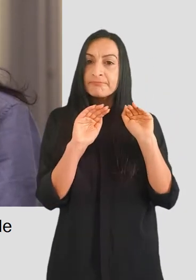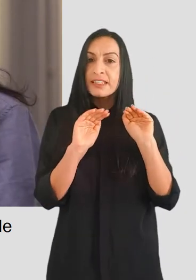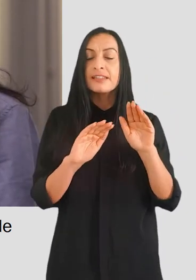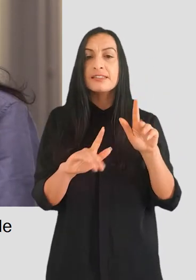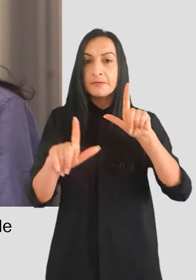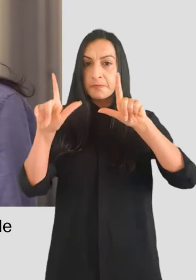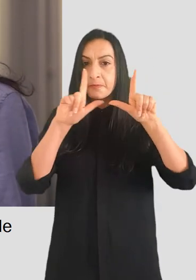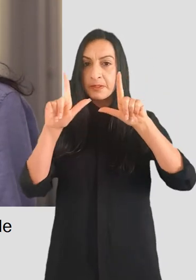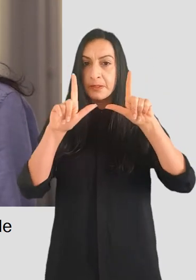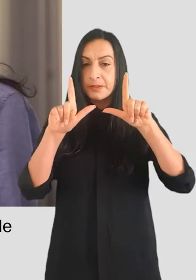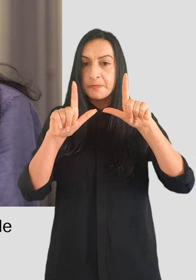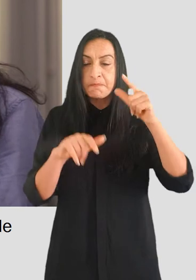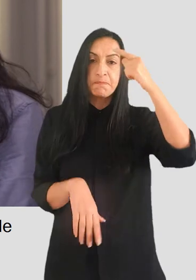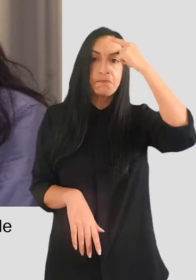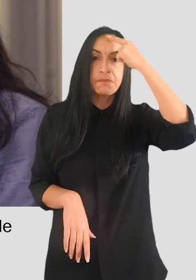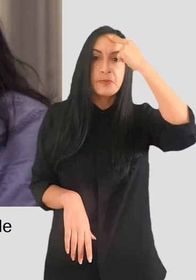kadınlar için de